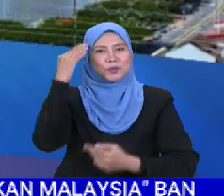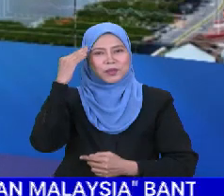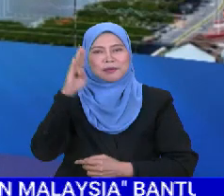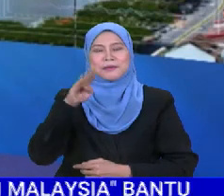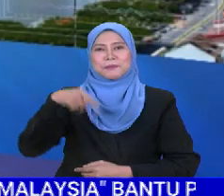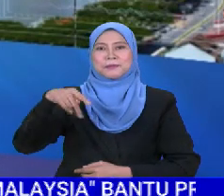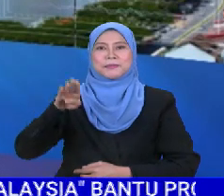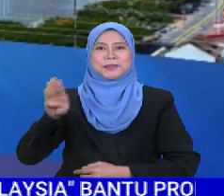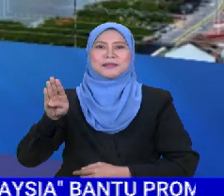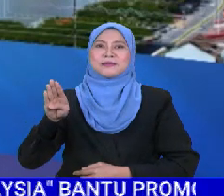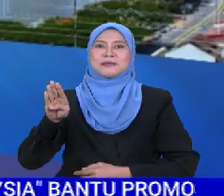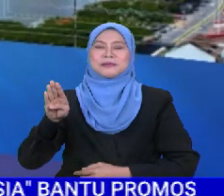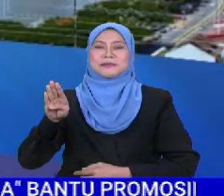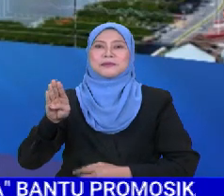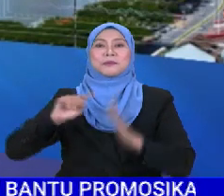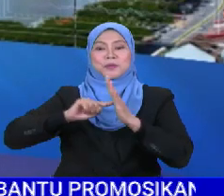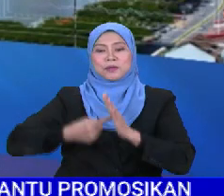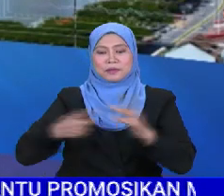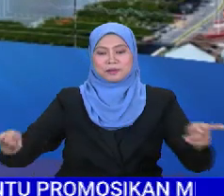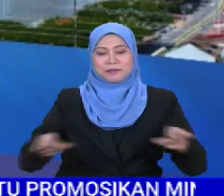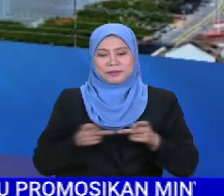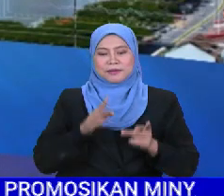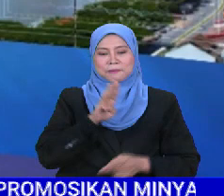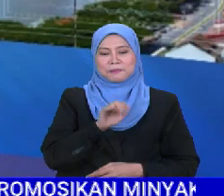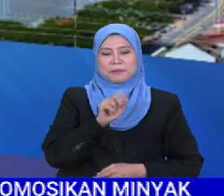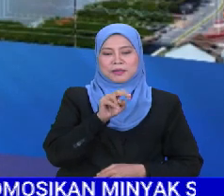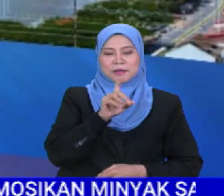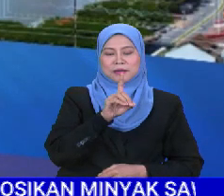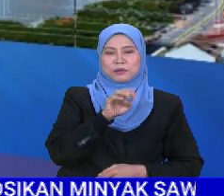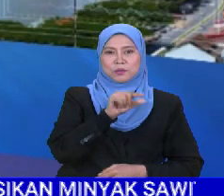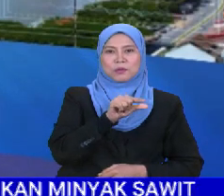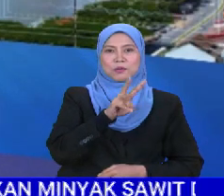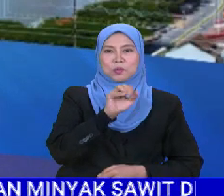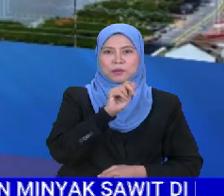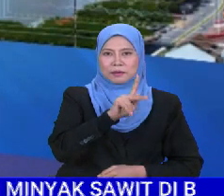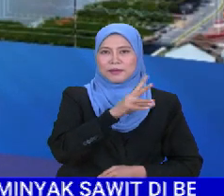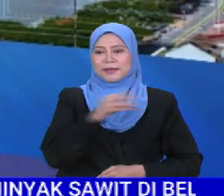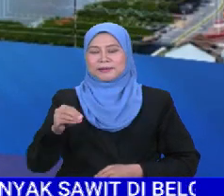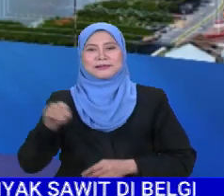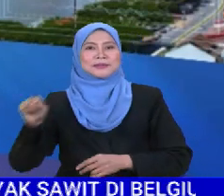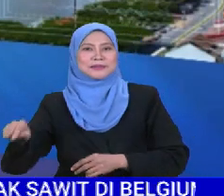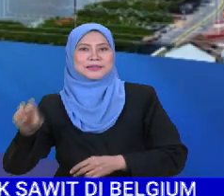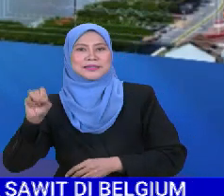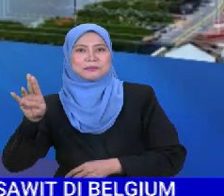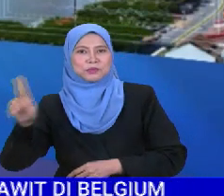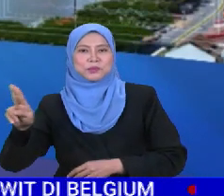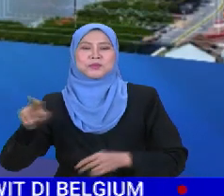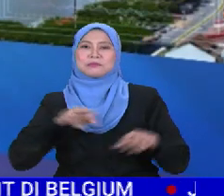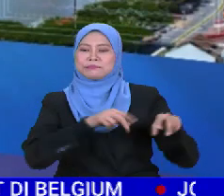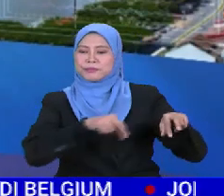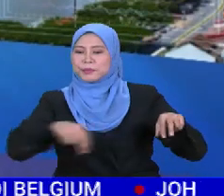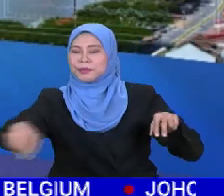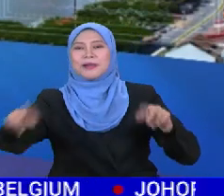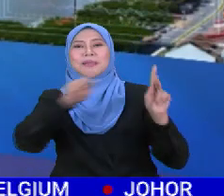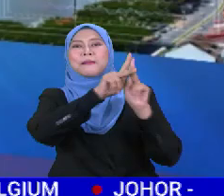Bersatu PBB Nangka itu bermula di kawasan Bandung Walk sehingga ke Skate Plaza Sibu melalui laluan kampung-kampung